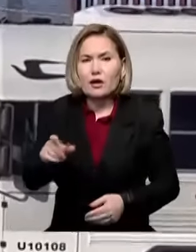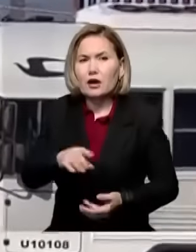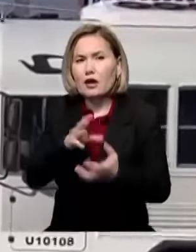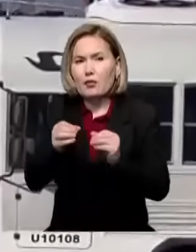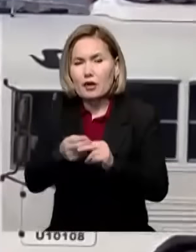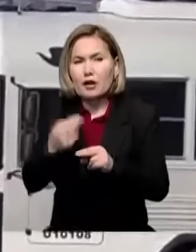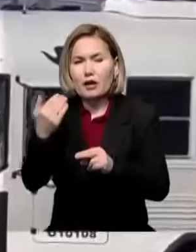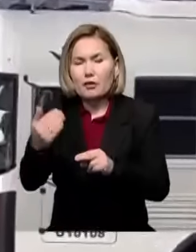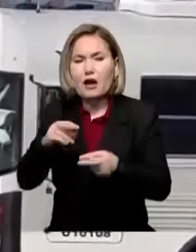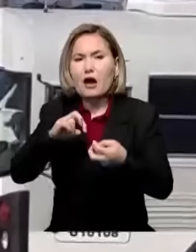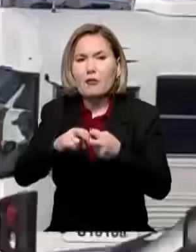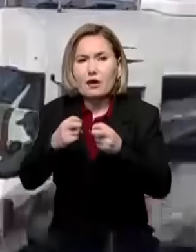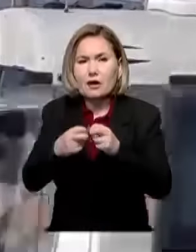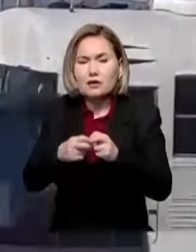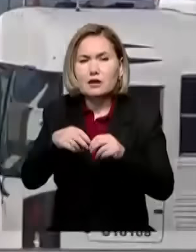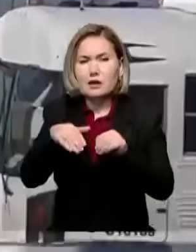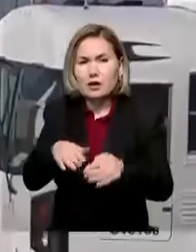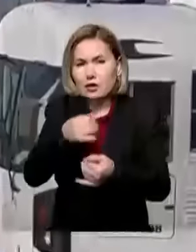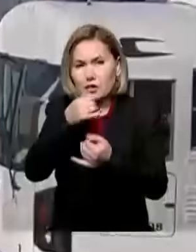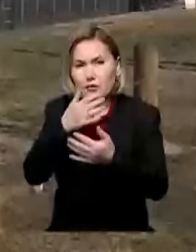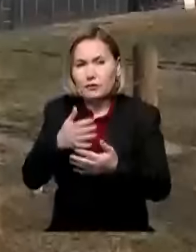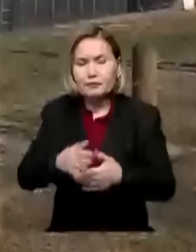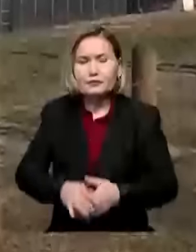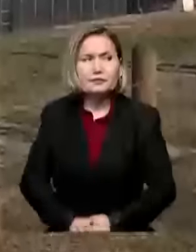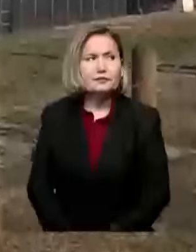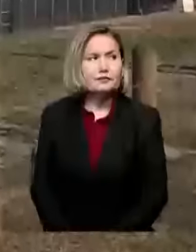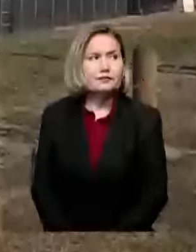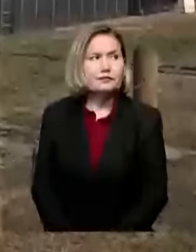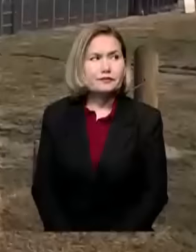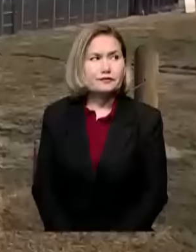арада мәселені шеше алатынына күмәнмен қарайды.